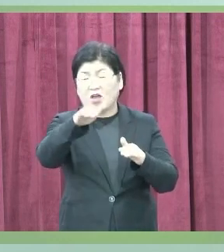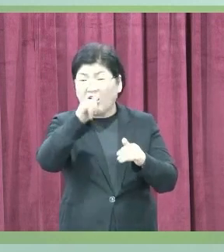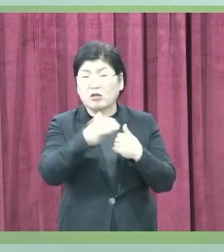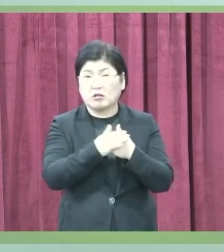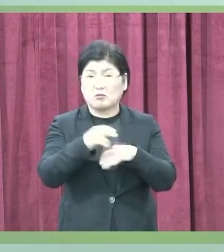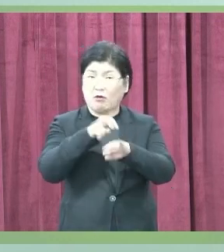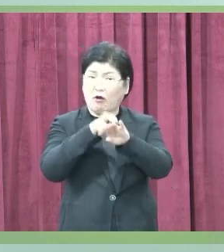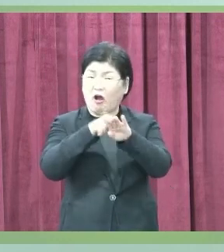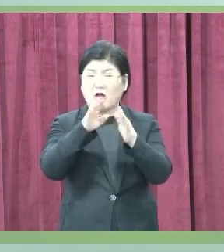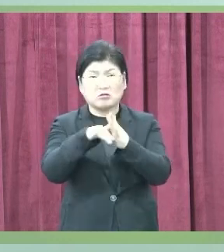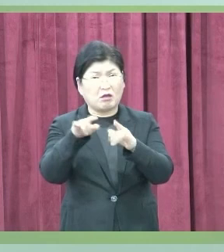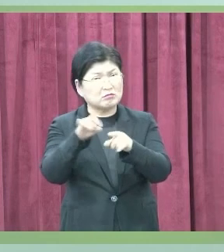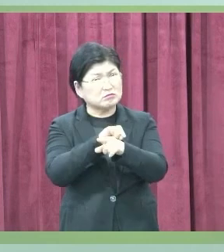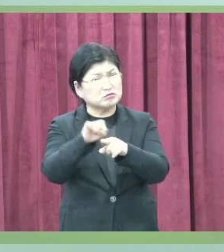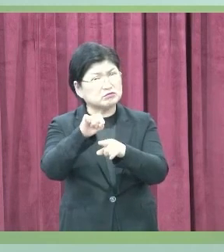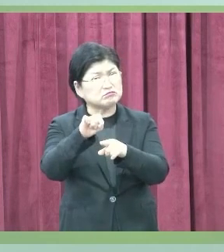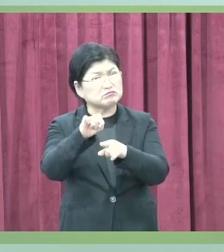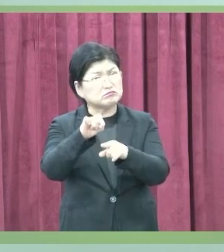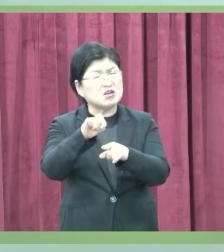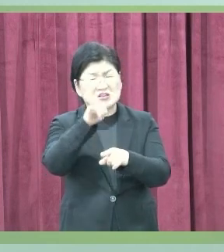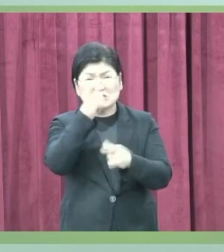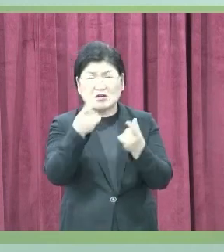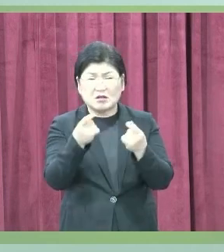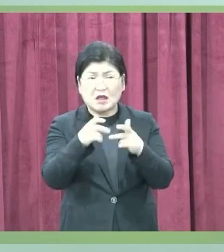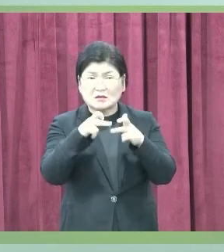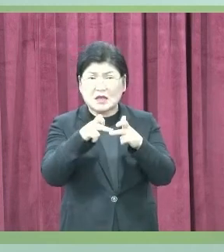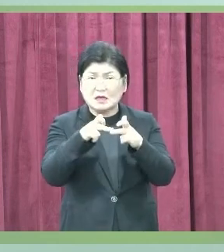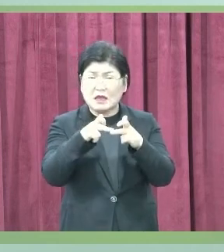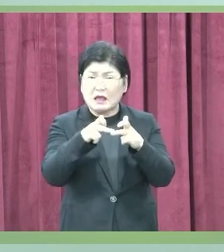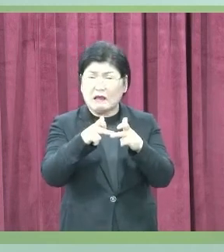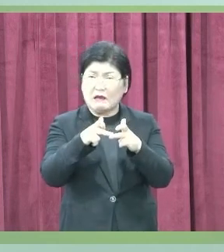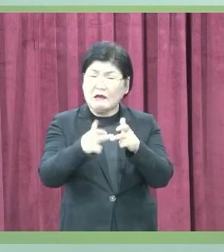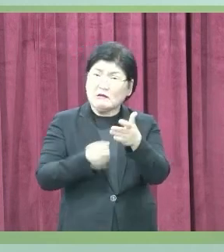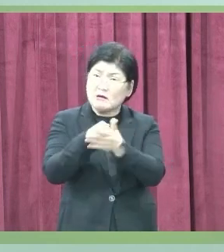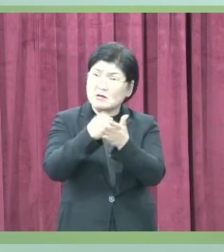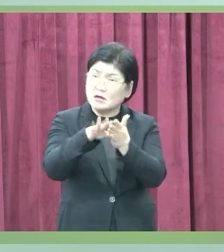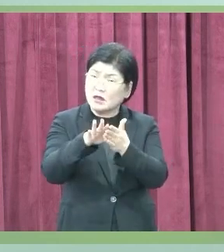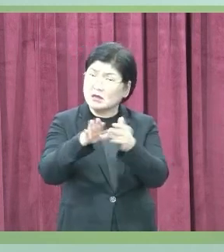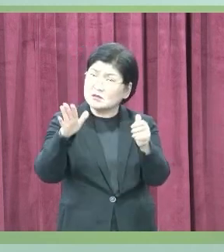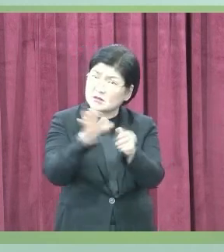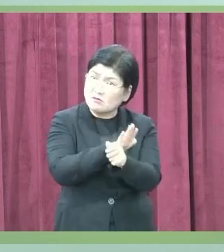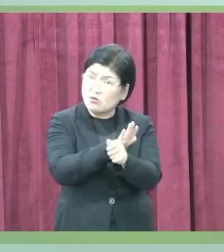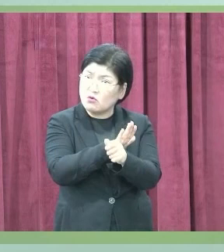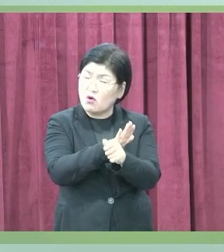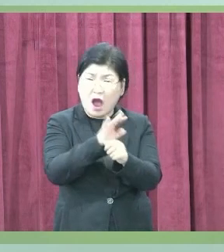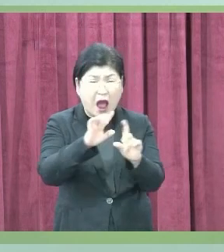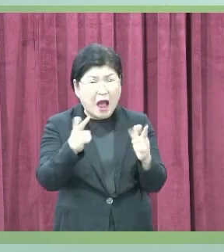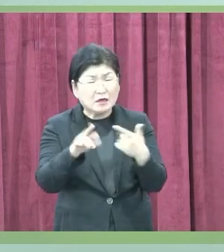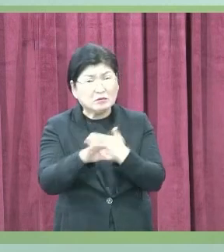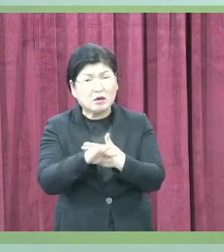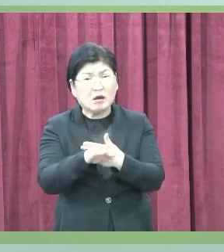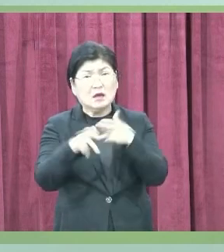게, 이게 조금 궁금한 게 장애 판정 시의 오류를 얘기하시는 건지 아니면 장애인들이